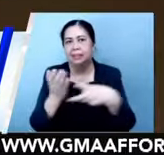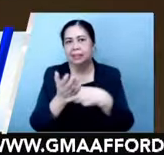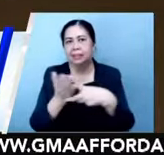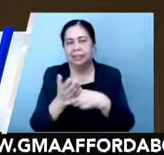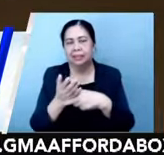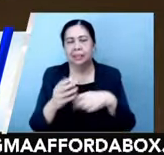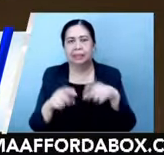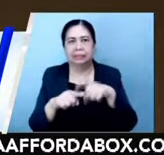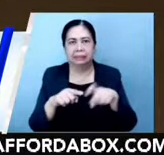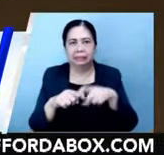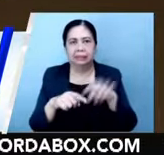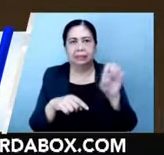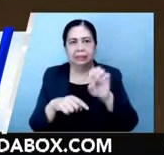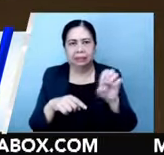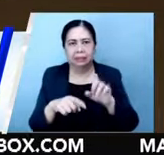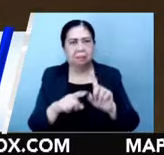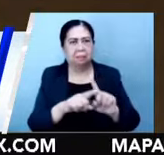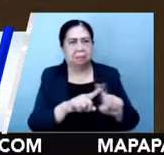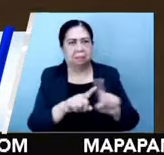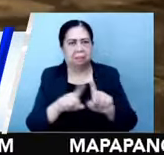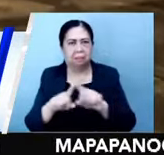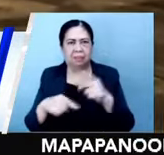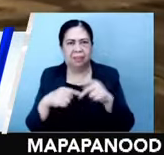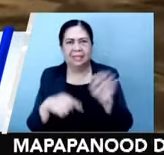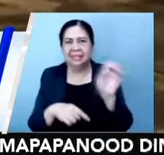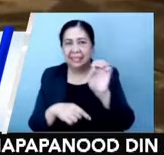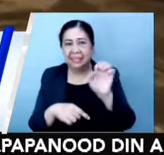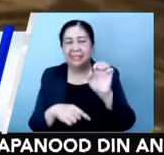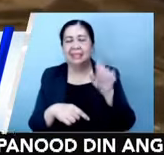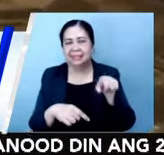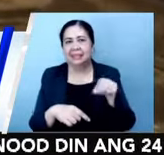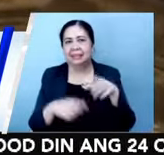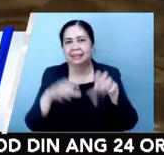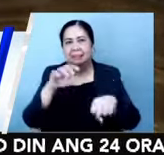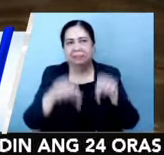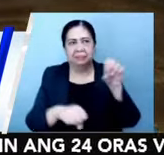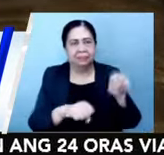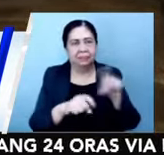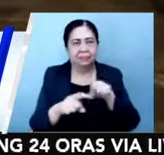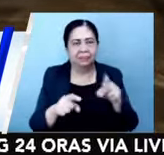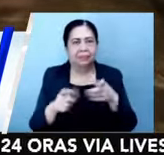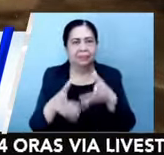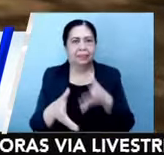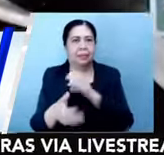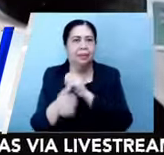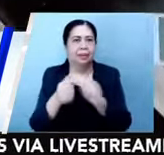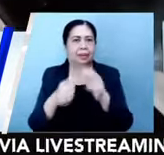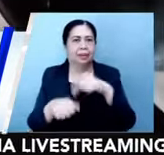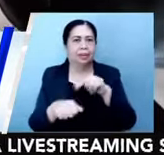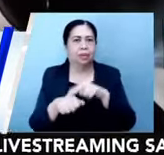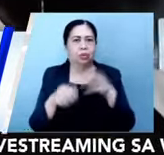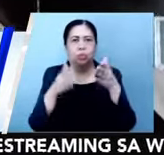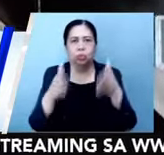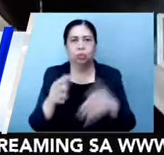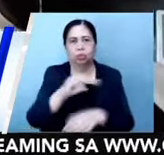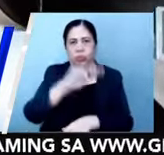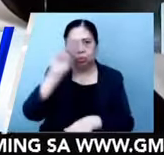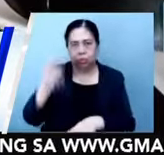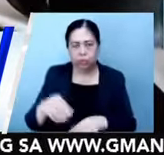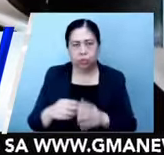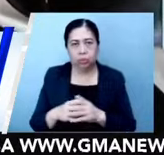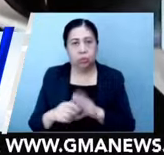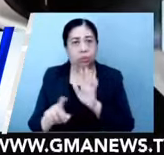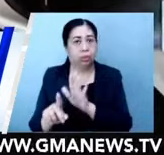e-trike, kuliglig, pedicab at tricycle na mahuhuling dumadaan sa National Road sa Metro Manila. Sa kaso ni Jay, hindi